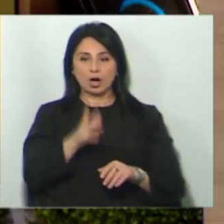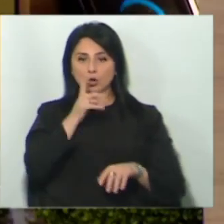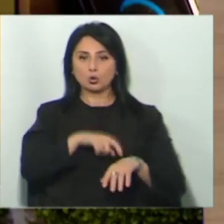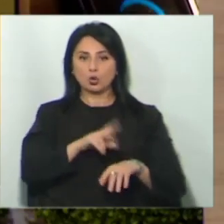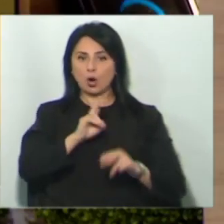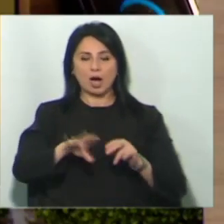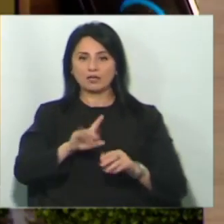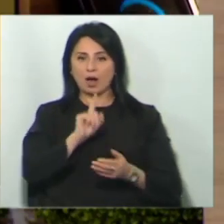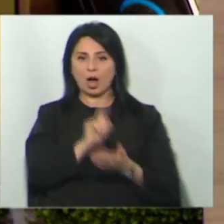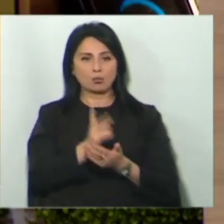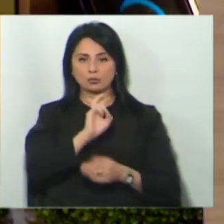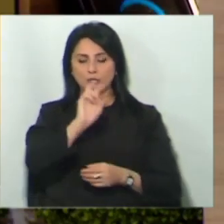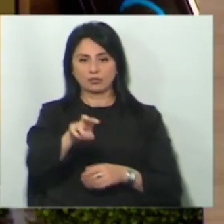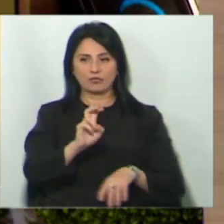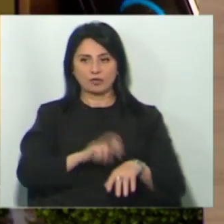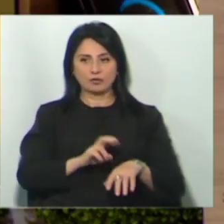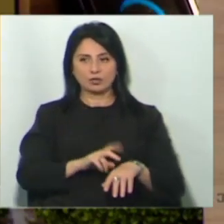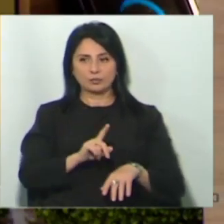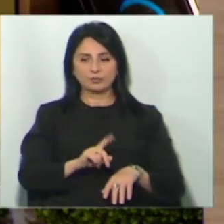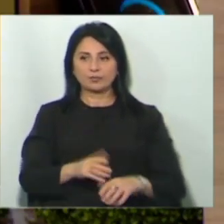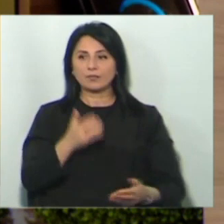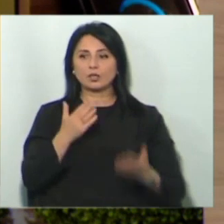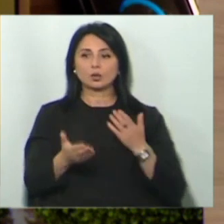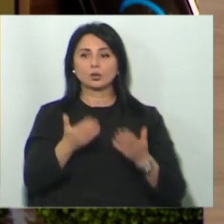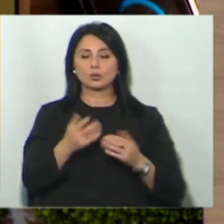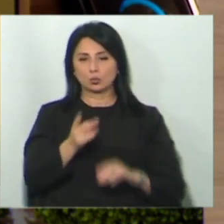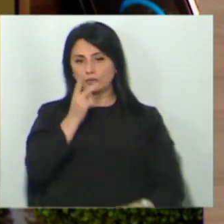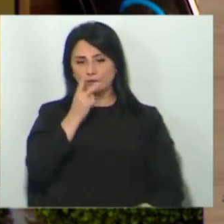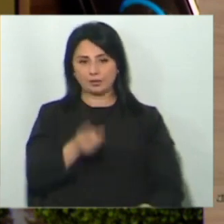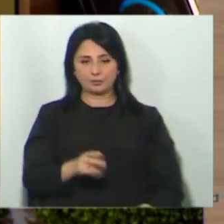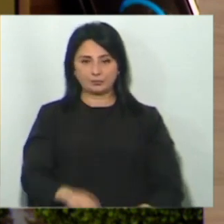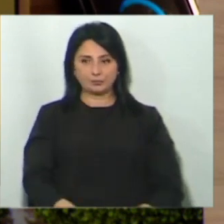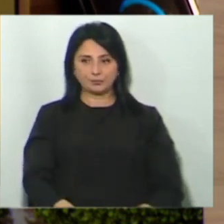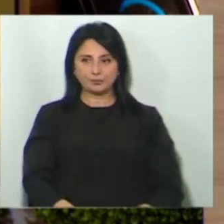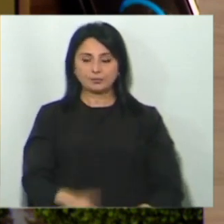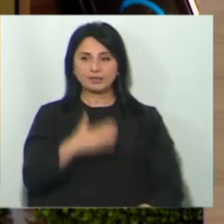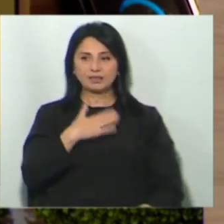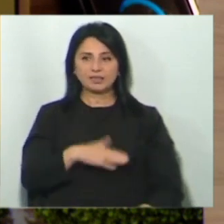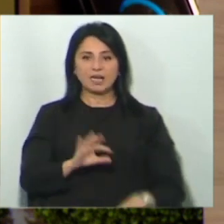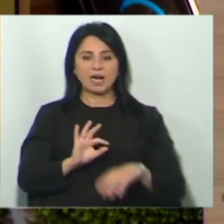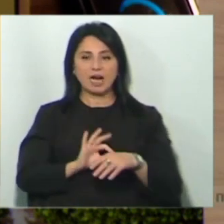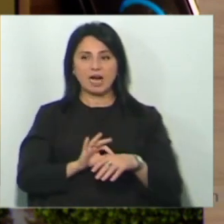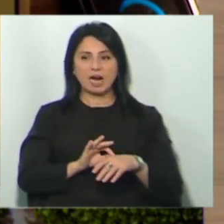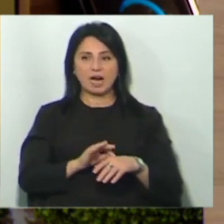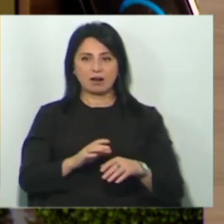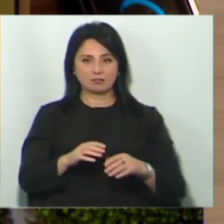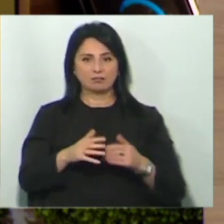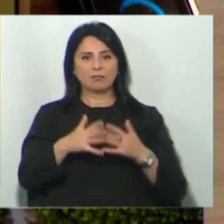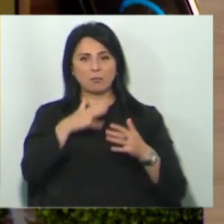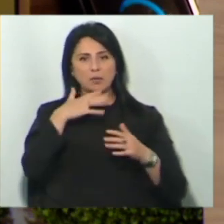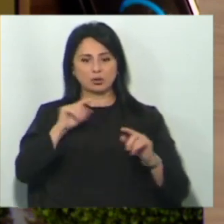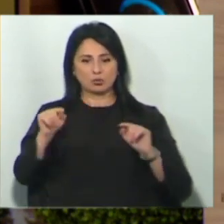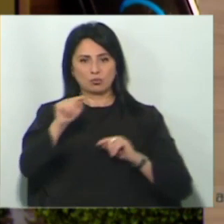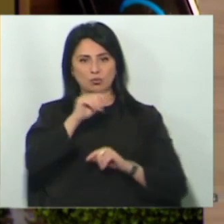დაიკარგოს დრო და აუცილებლად უნდა მოხდეს პაციენტი კლინიკაში. თუ ნახეთ, საკმაოდ კანის დიდი ფართობი